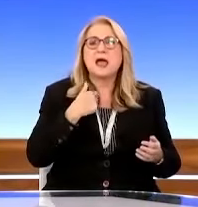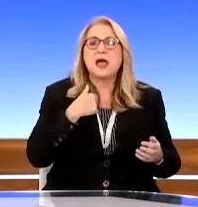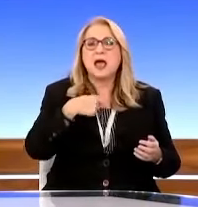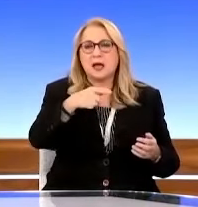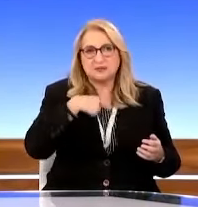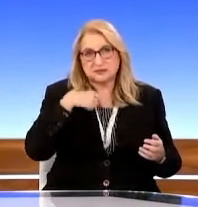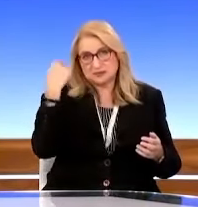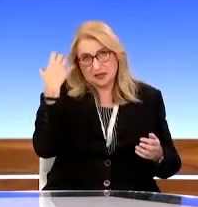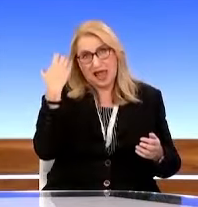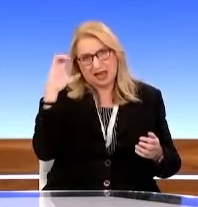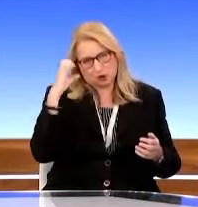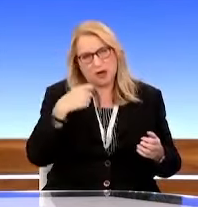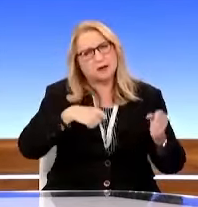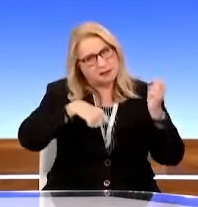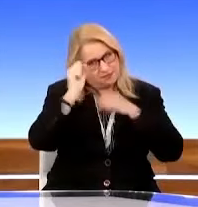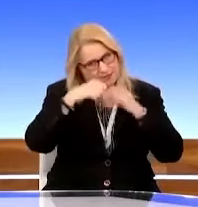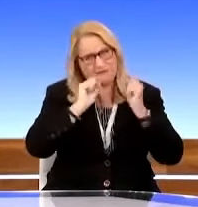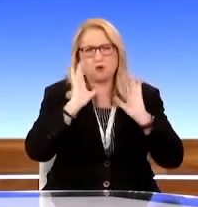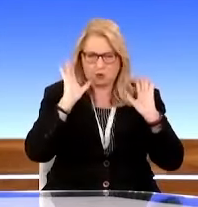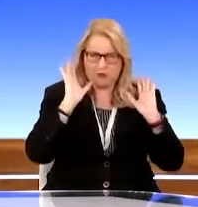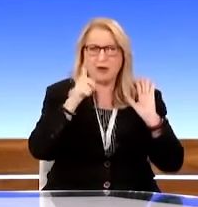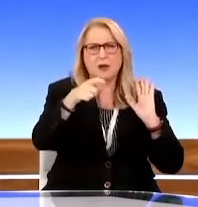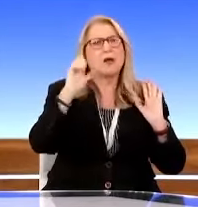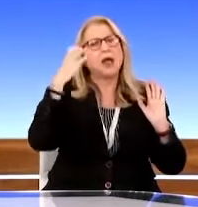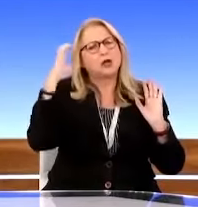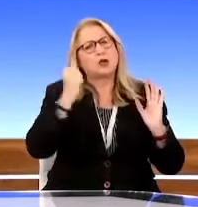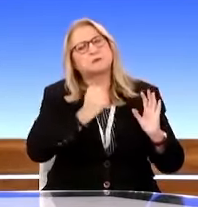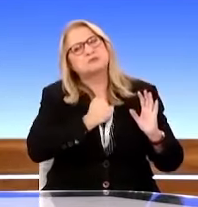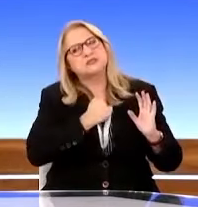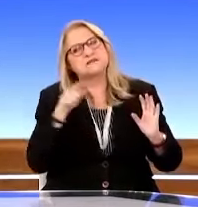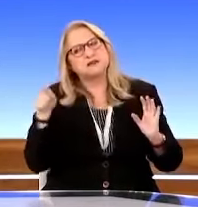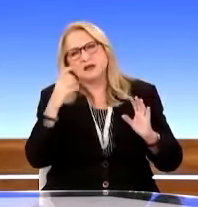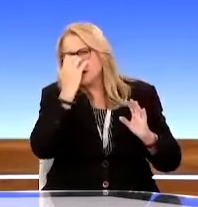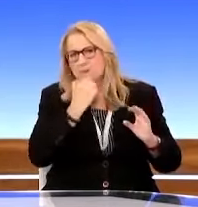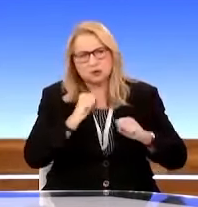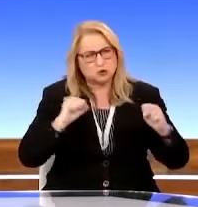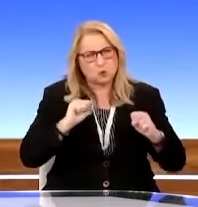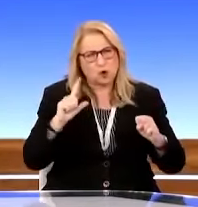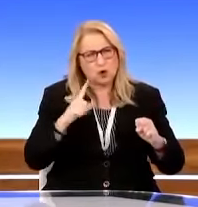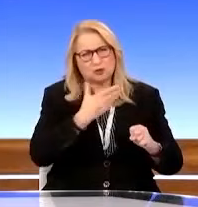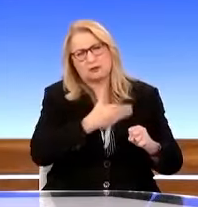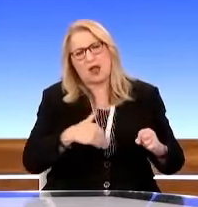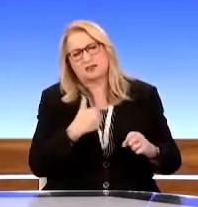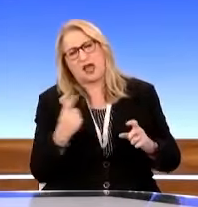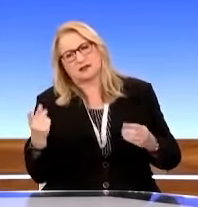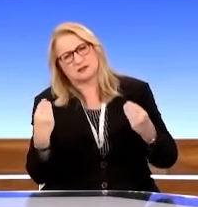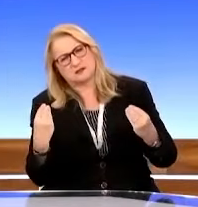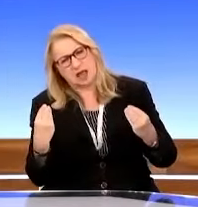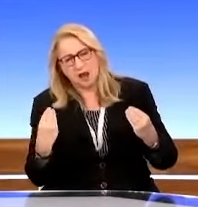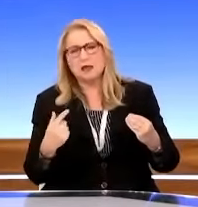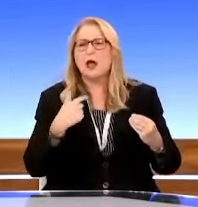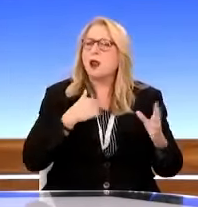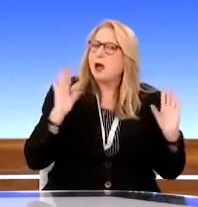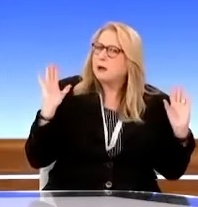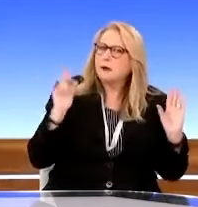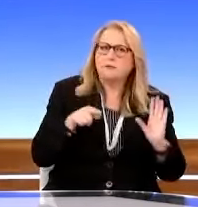της Χαμάς δεν σημαίνει ότι δεν μπορούμε να τον υποδεχθούμε στην Αθήνα, όπως τον υποδέχεται εξάλλου και ο καγκελάριος Σόλτς στο Βερολίνο, για να επιχειρήσουμε να